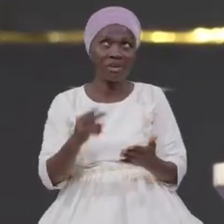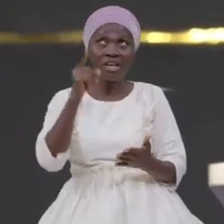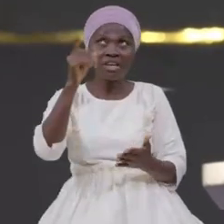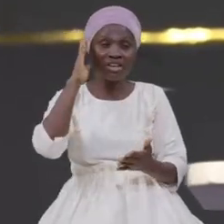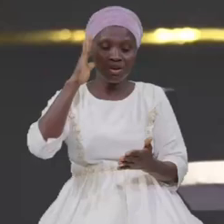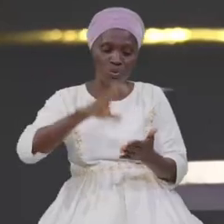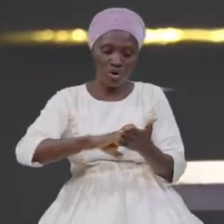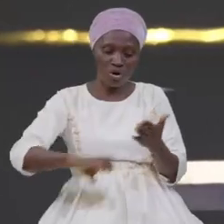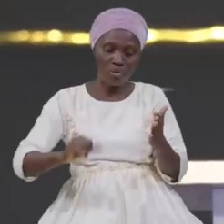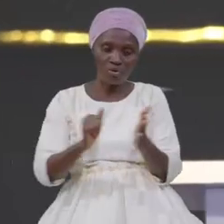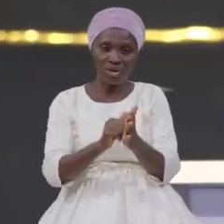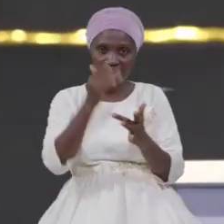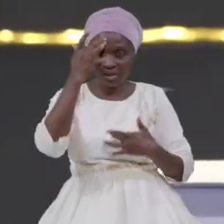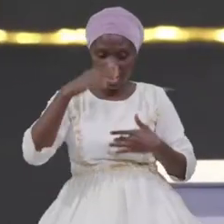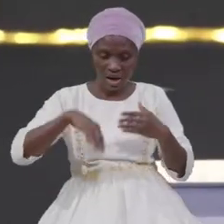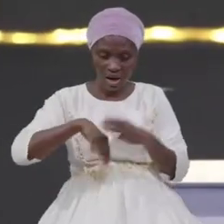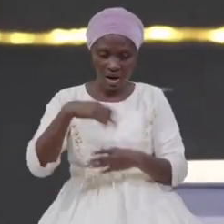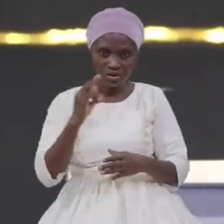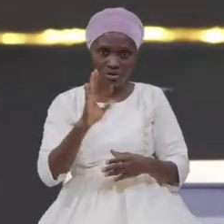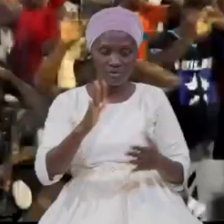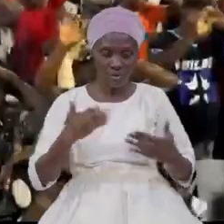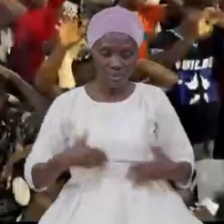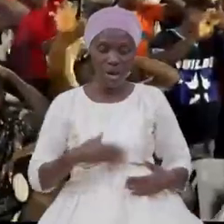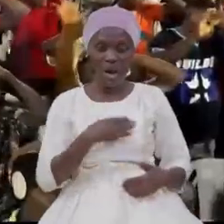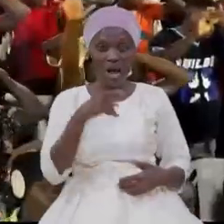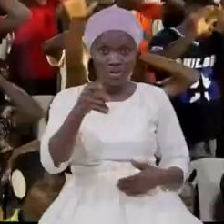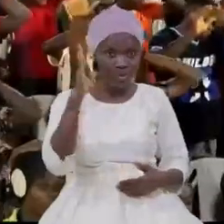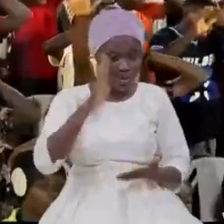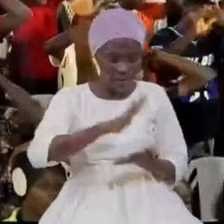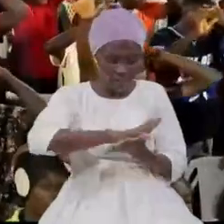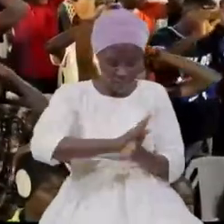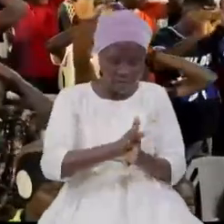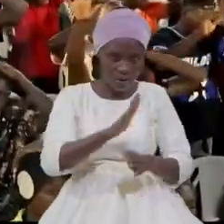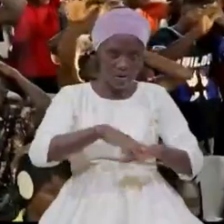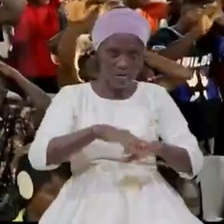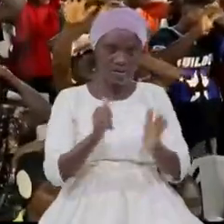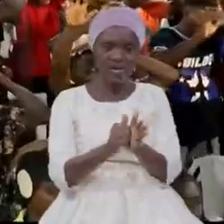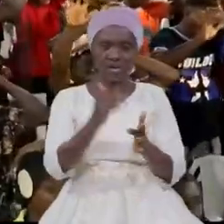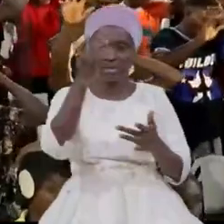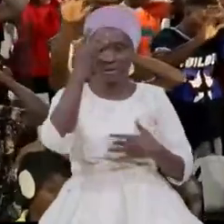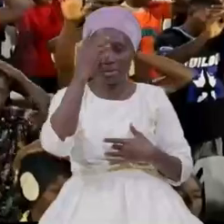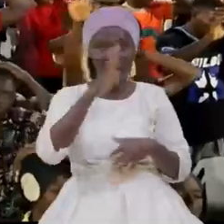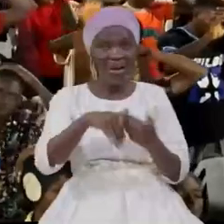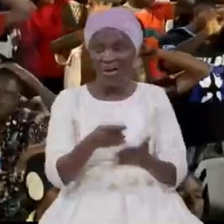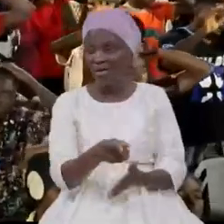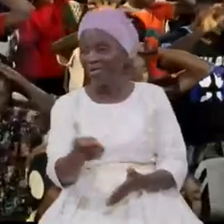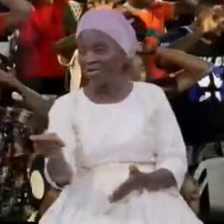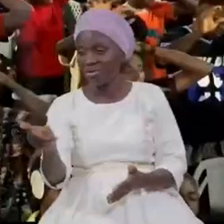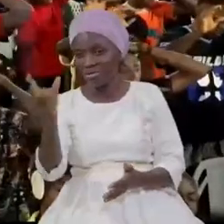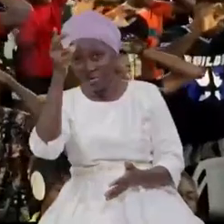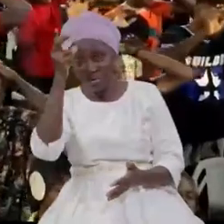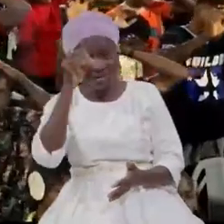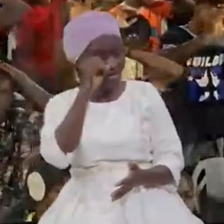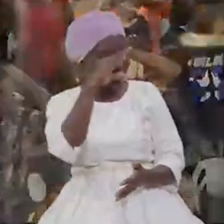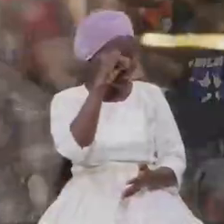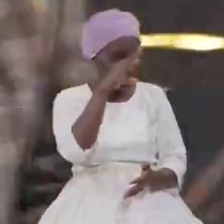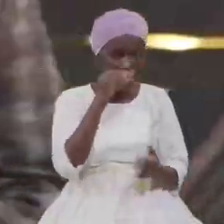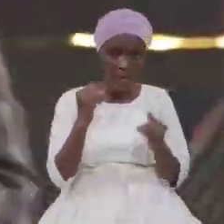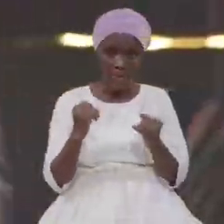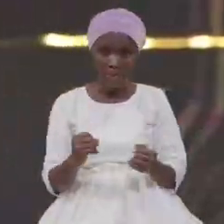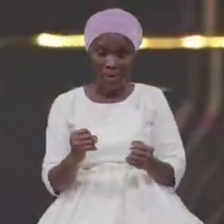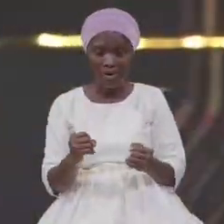sortira, ôtera cette maladie de ton corps et tu marcheras sur cette maladie. Tous ces démons, toutes ces puissances